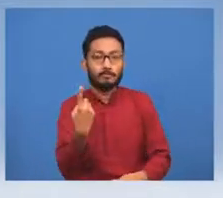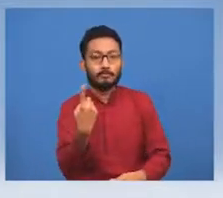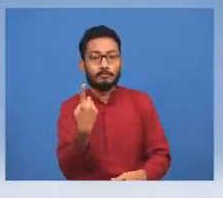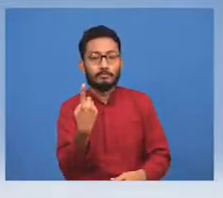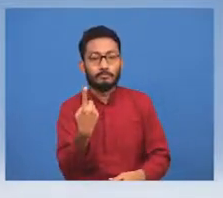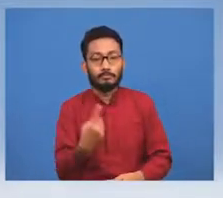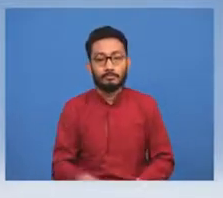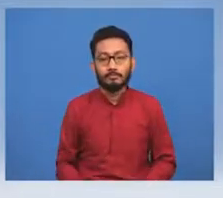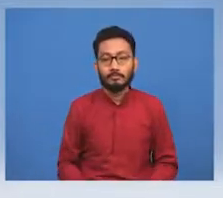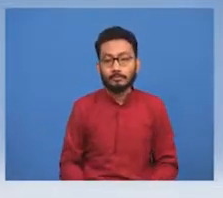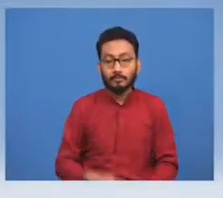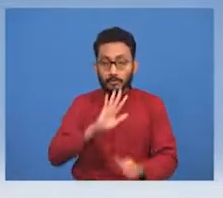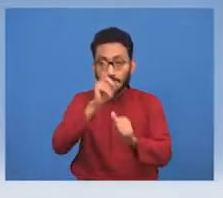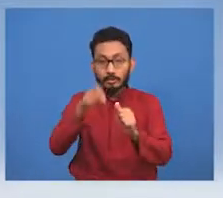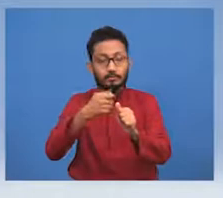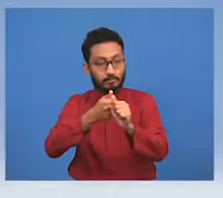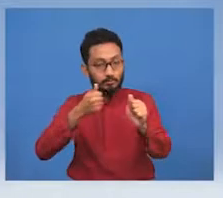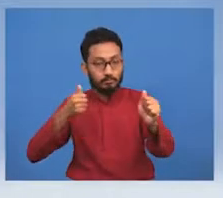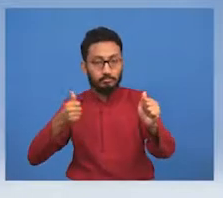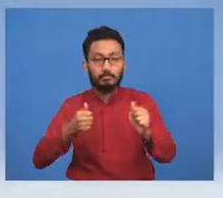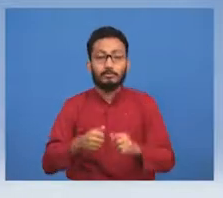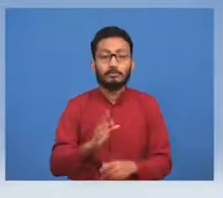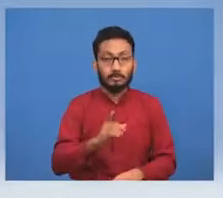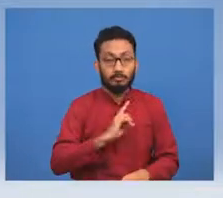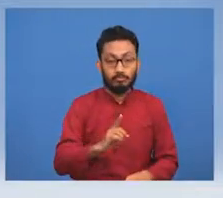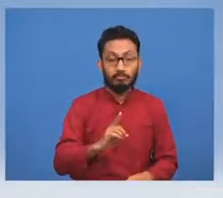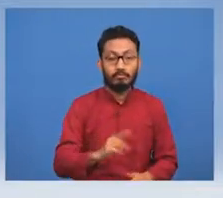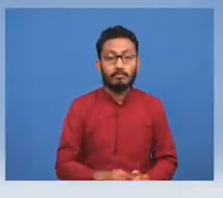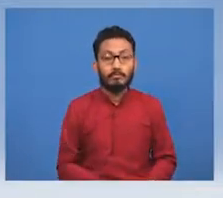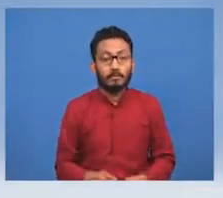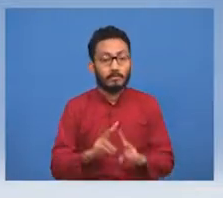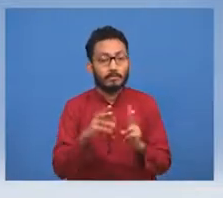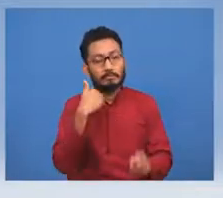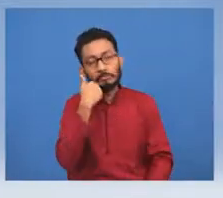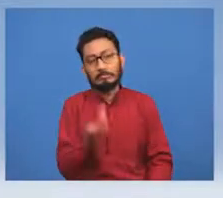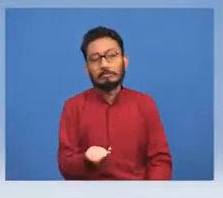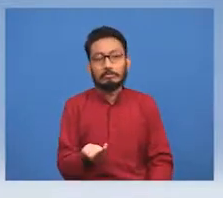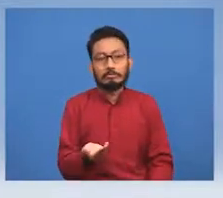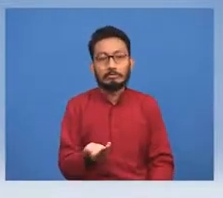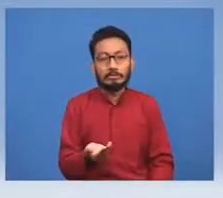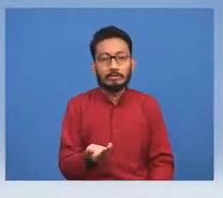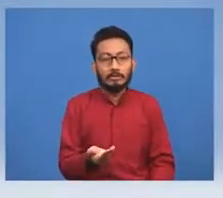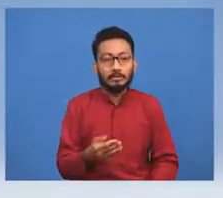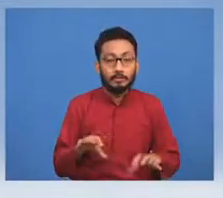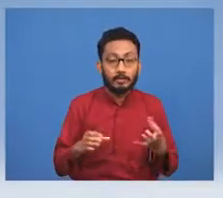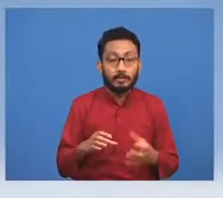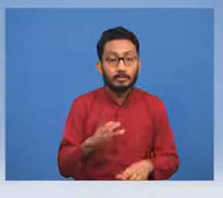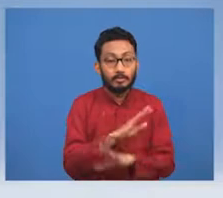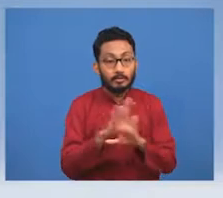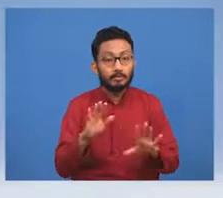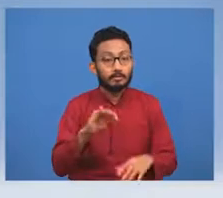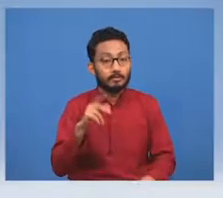dari kalangan umat Islam itu sendiri. Ini sangat memalukan dan dilihat sebagai perbuatan yang tidak